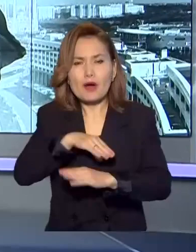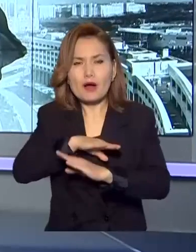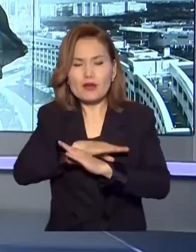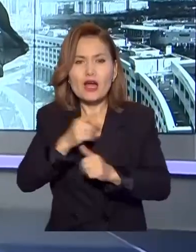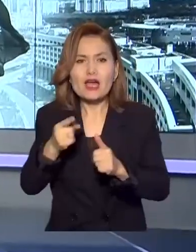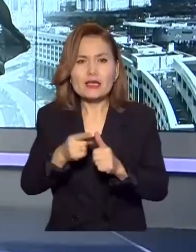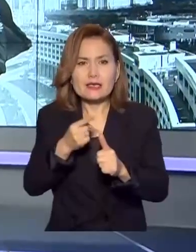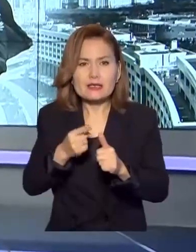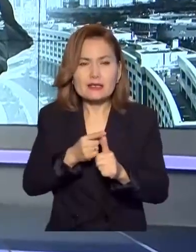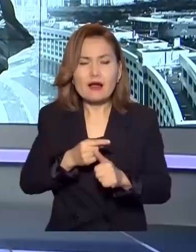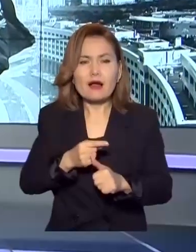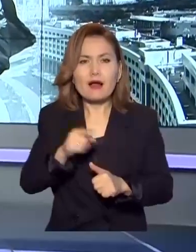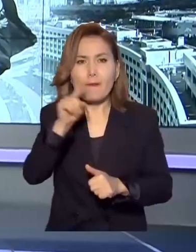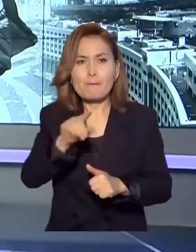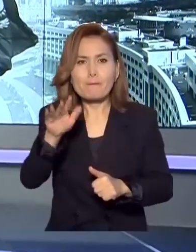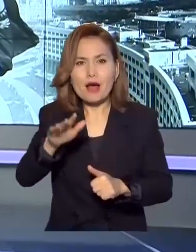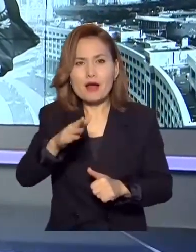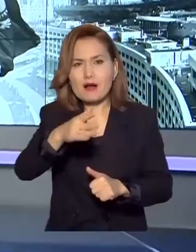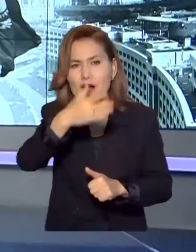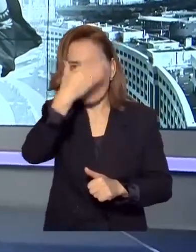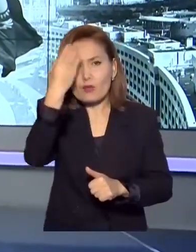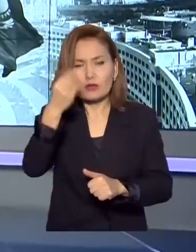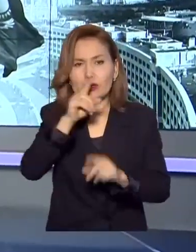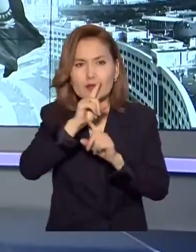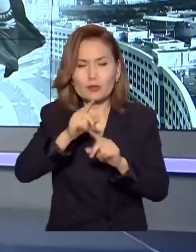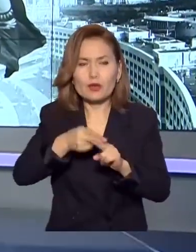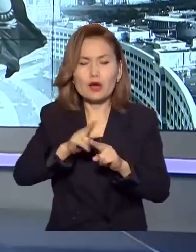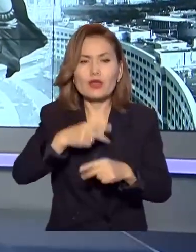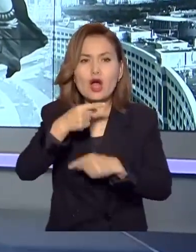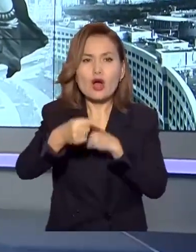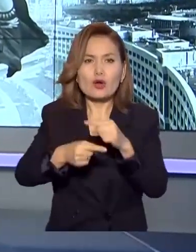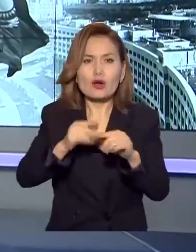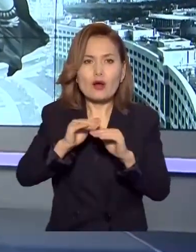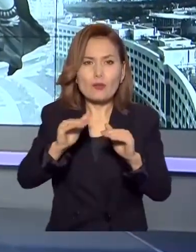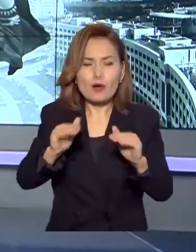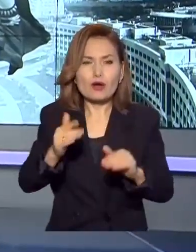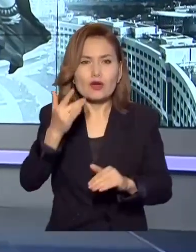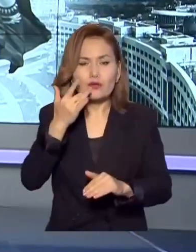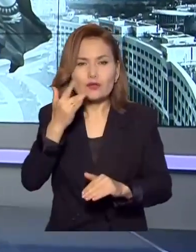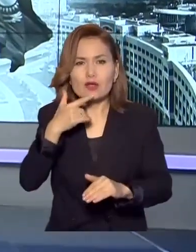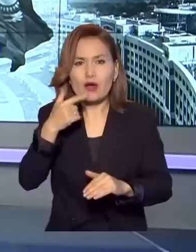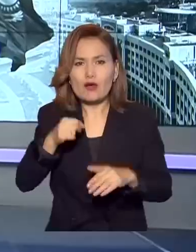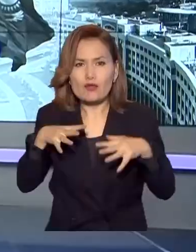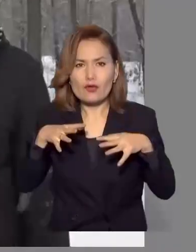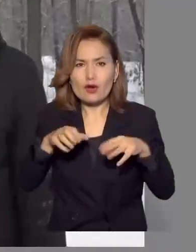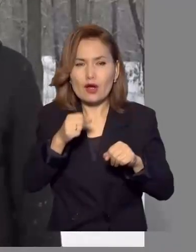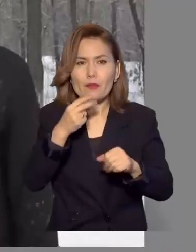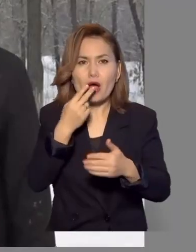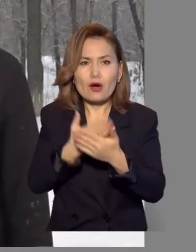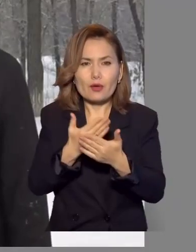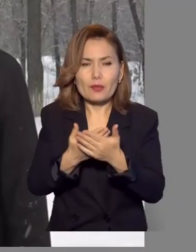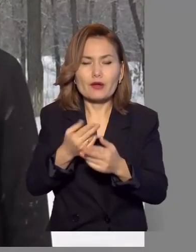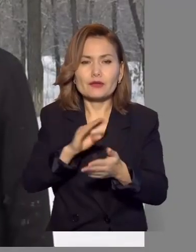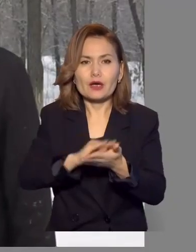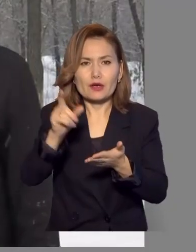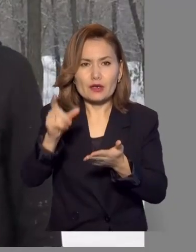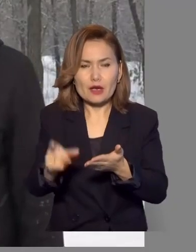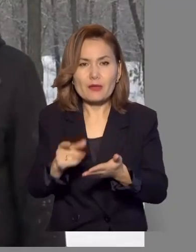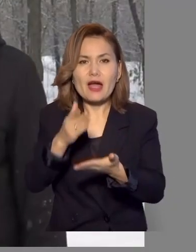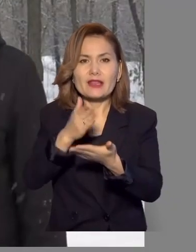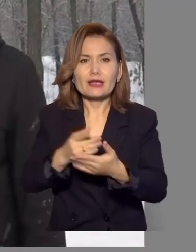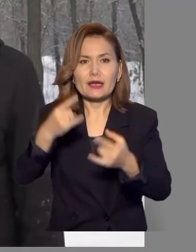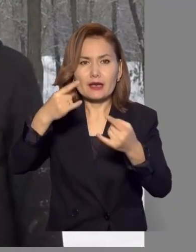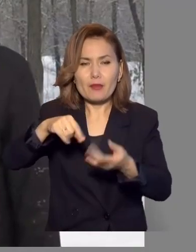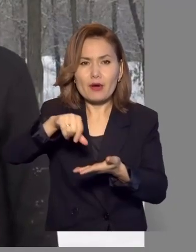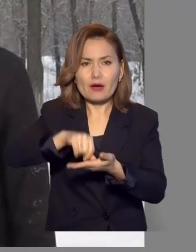есімі мәңгі ұмытылмайды. Ерлік істері өскелең ұрпаққа үлгі дейді көпшілік. Қазір семейдегі меншікті тілшіміз Ержан Жақып бізбен